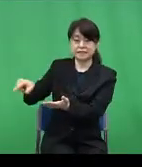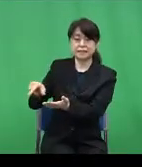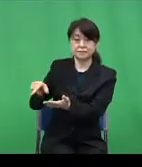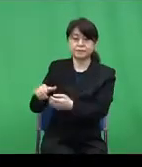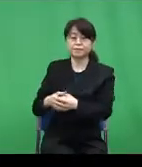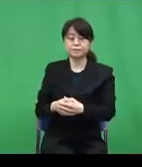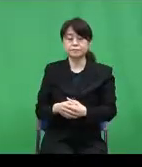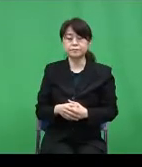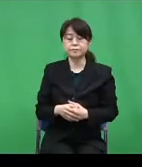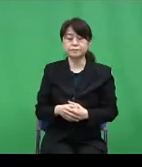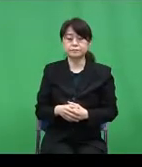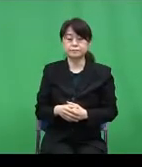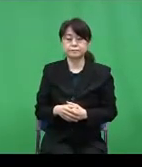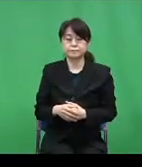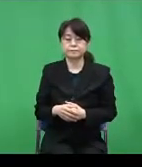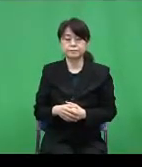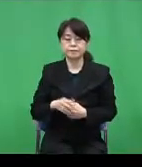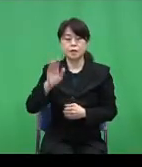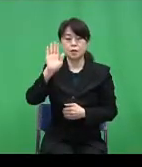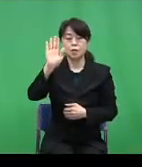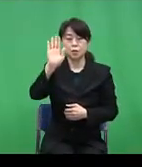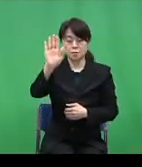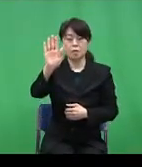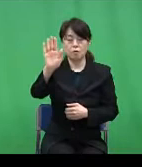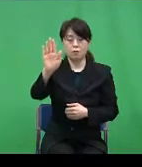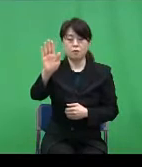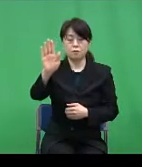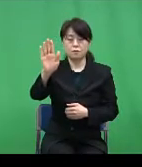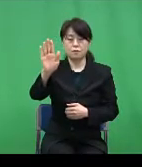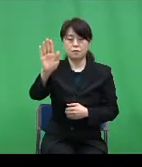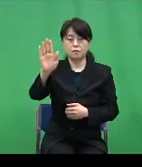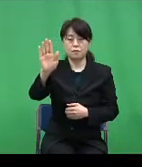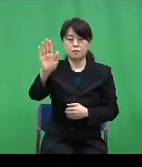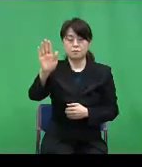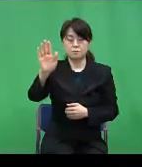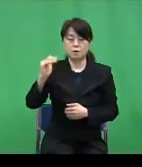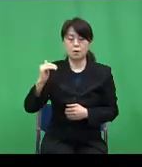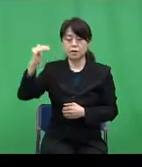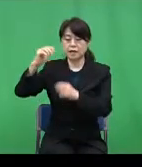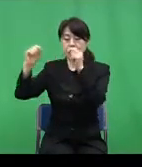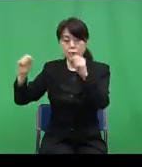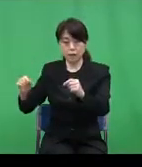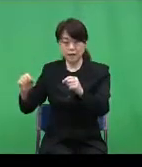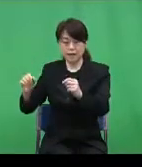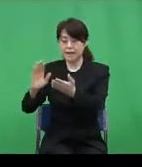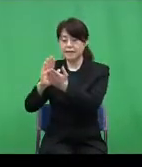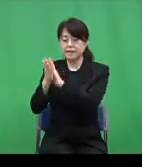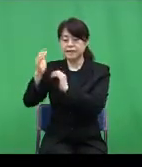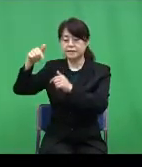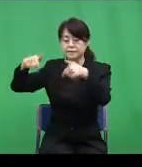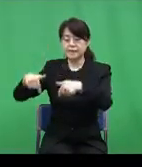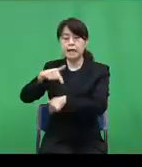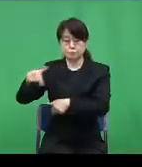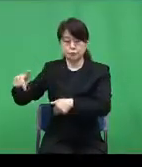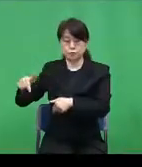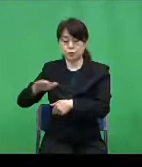今後もですね、そういう意味では高岡、ひいては県西部の拠点的な場所にな